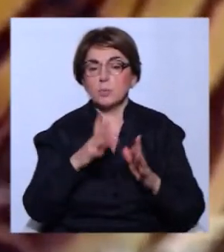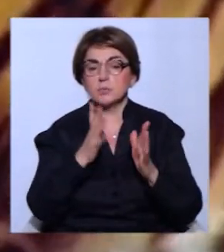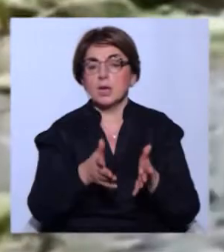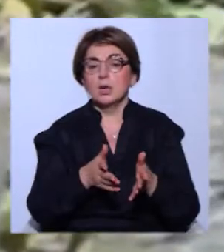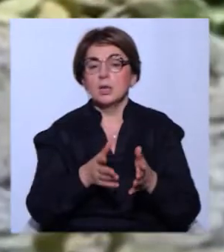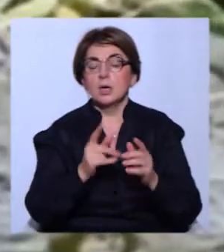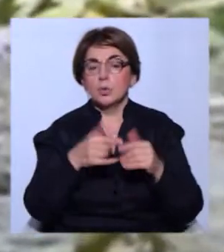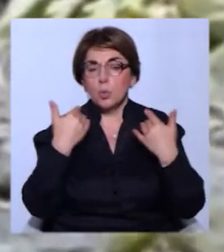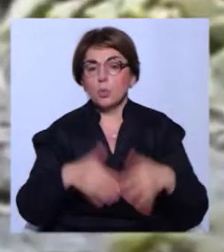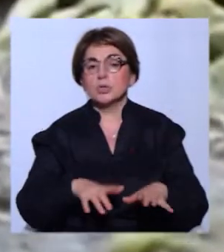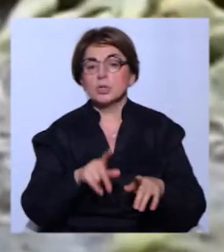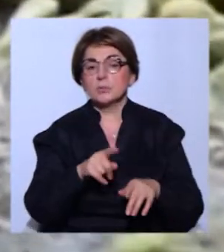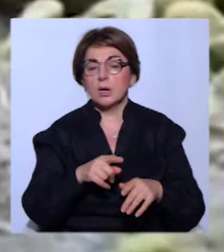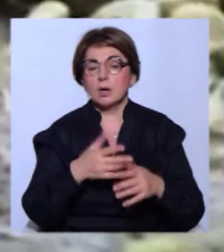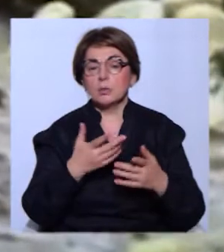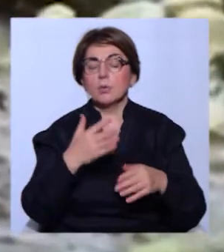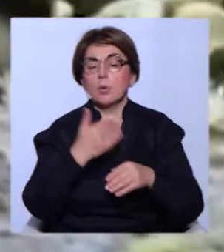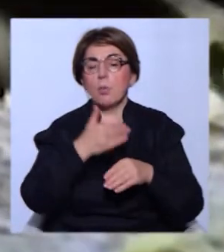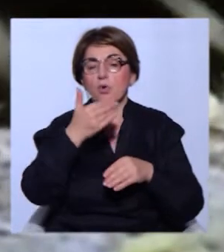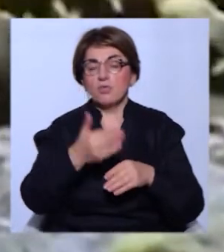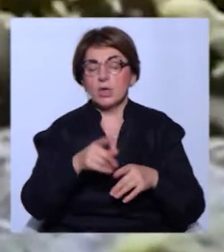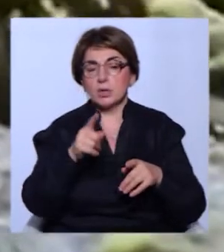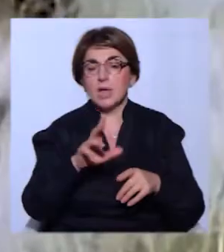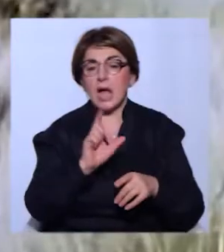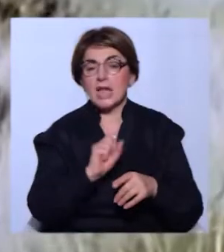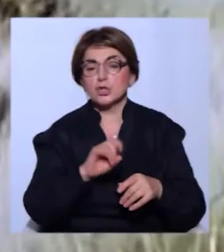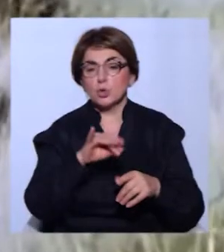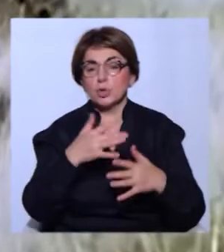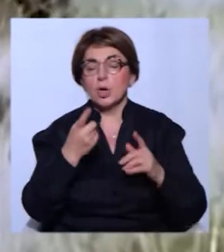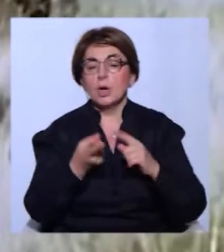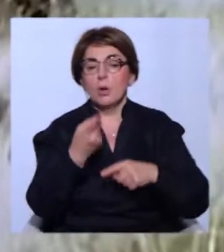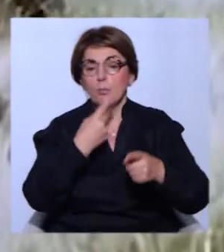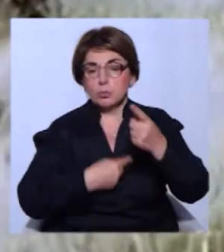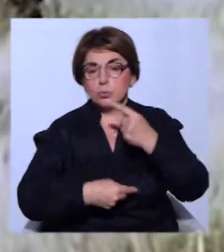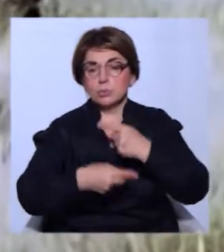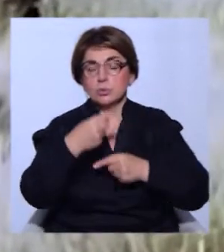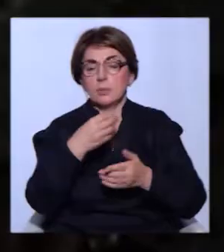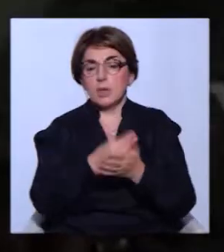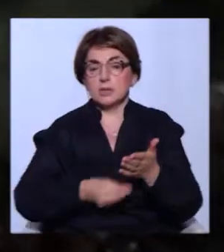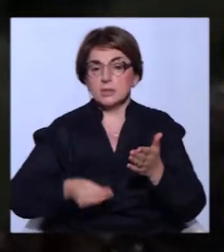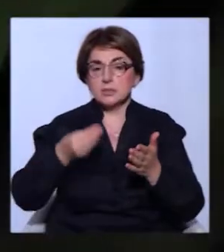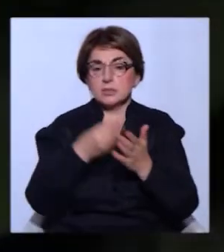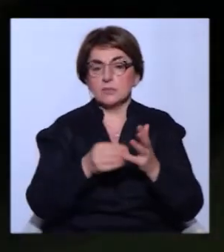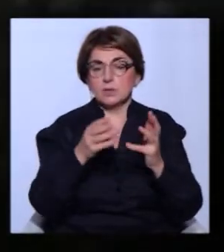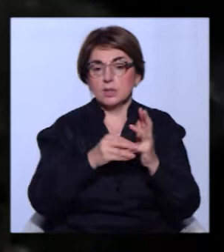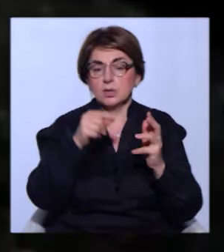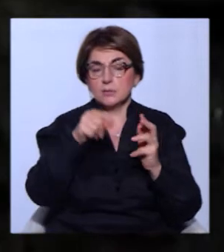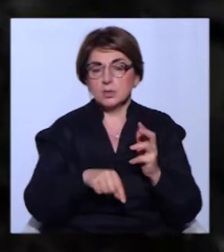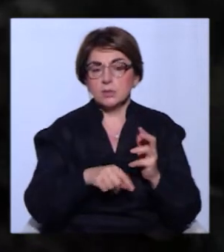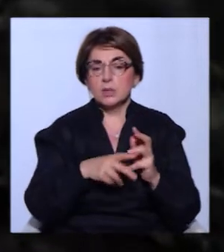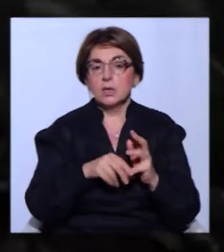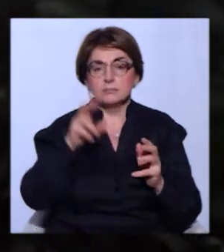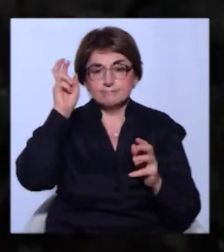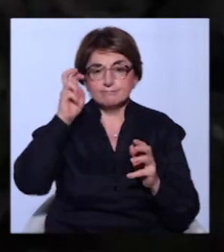და შემდგომში უკვე მოგვიანებით ეს აზოტი უბრუნდება ისევე ნიადაგს